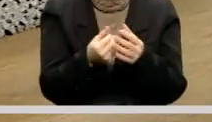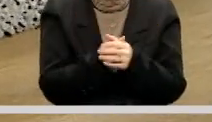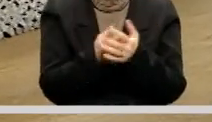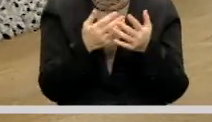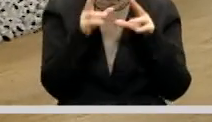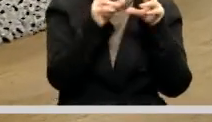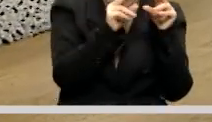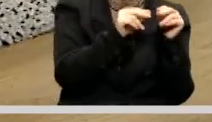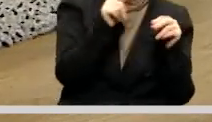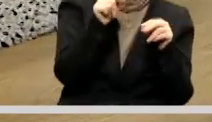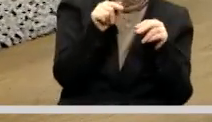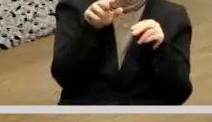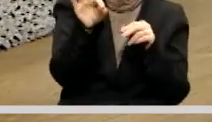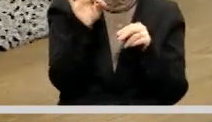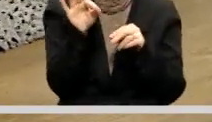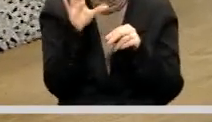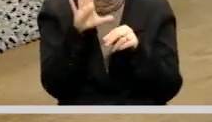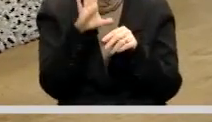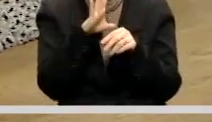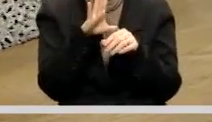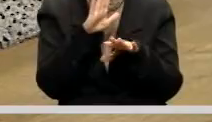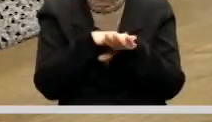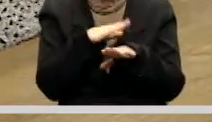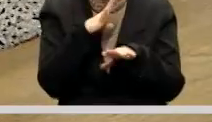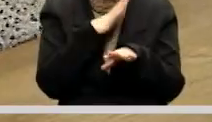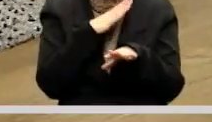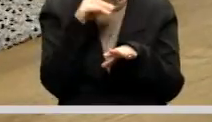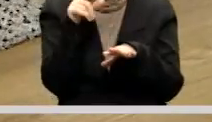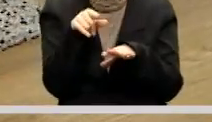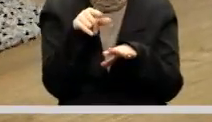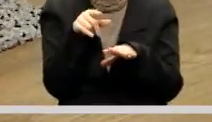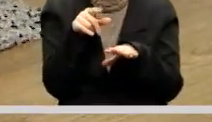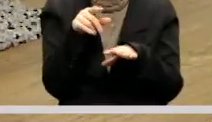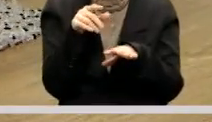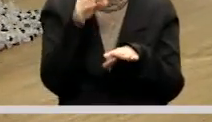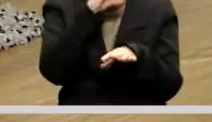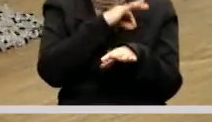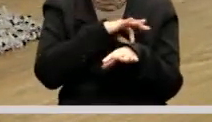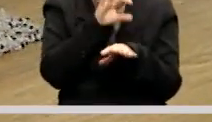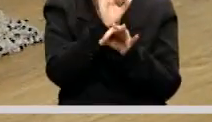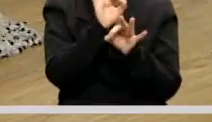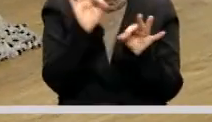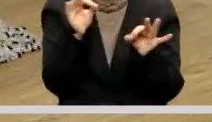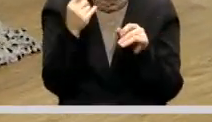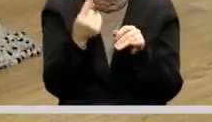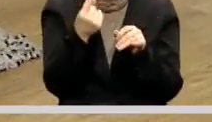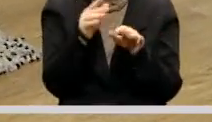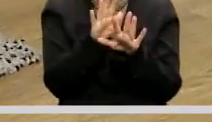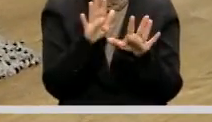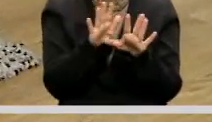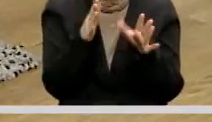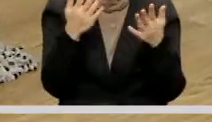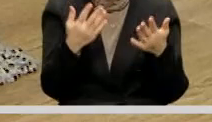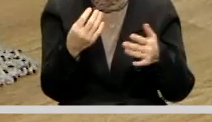bilgi olarak tabir edeceğimiz bilgiler değil de daha çok emosyonel uyarılar, yani duygusal